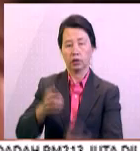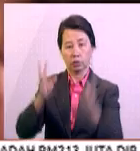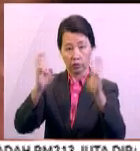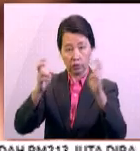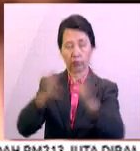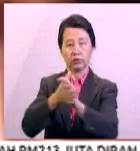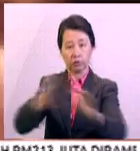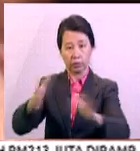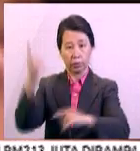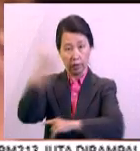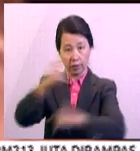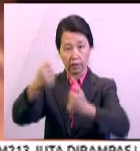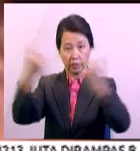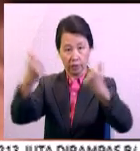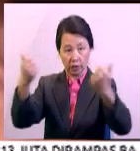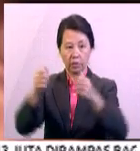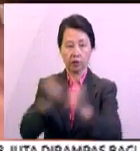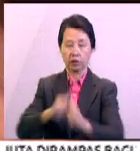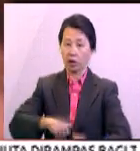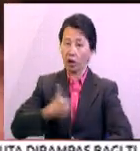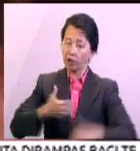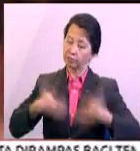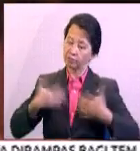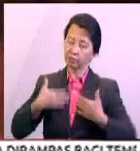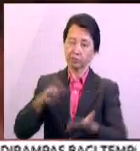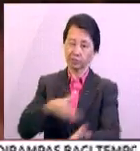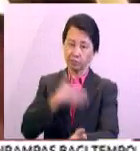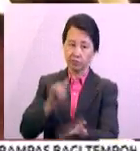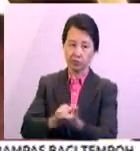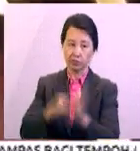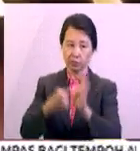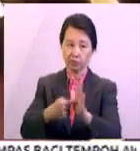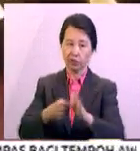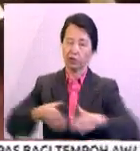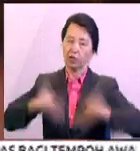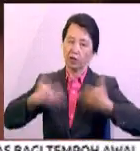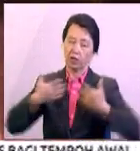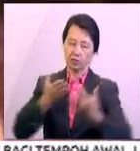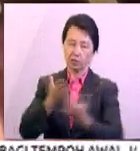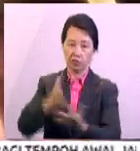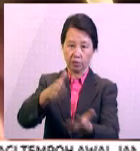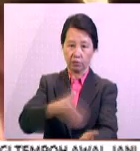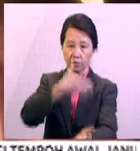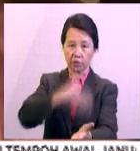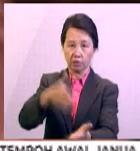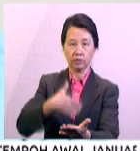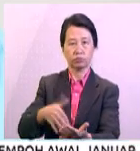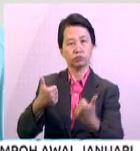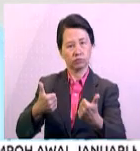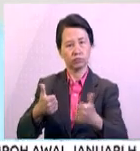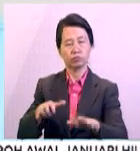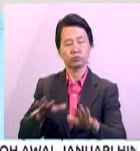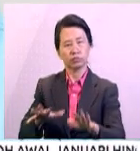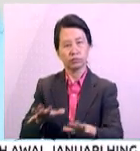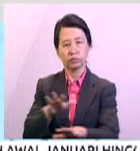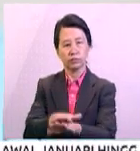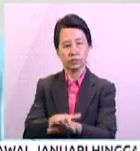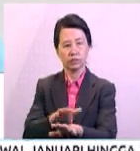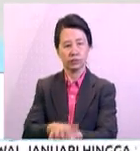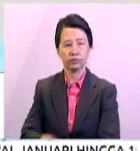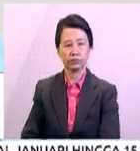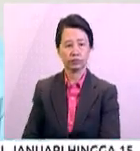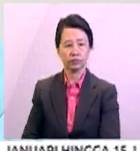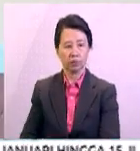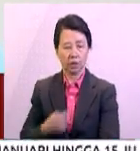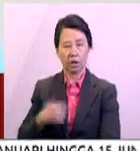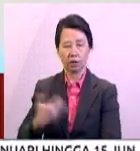Raya. Turut berbangga dengan lagu itu yang menonjolkan sisi gembira menerusi muzik yang rancak. Alhamdulillah saya baru riliskan